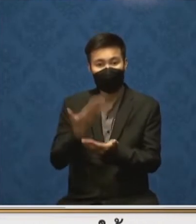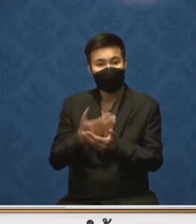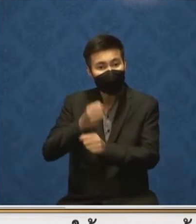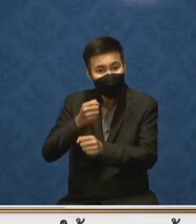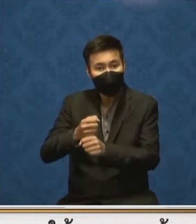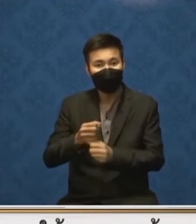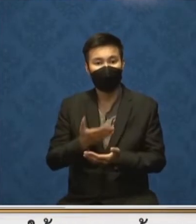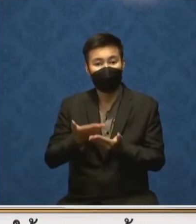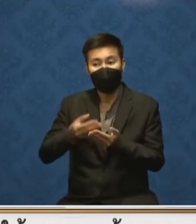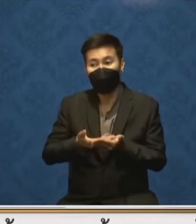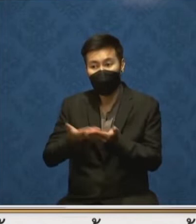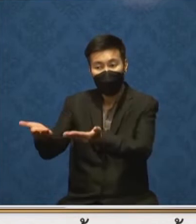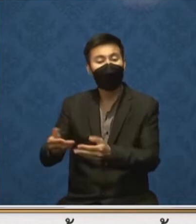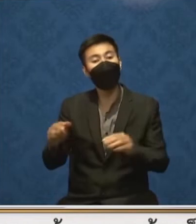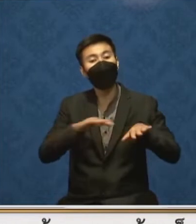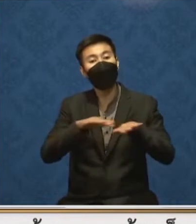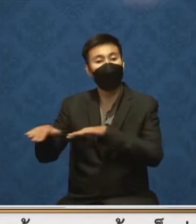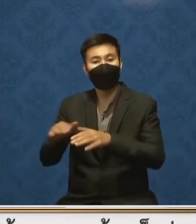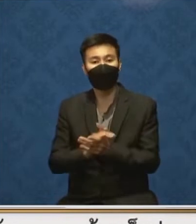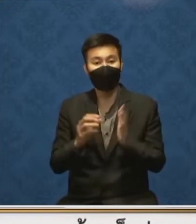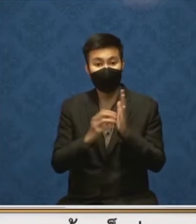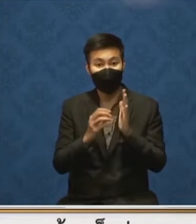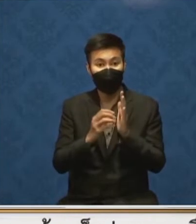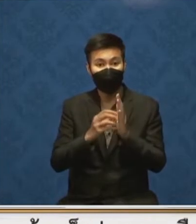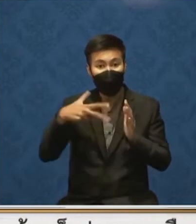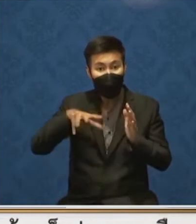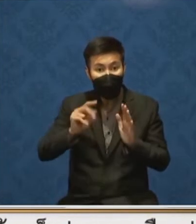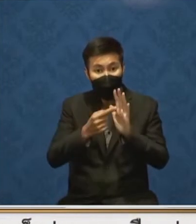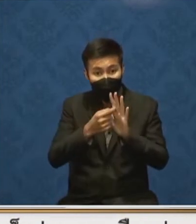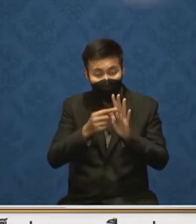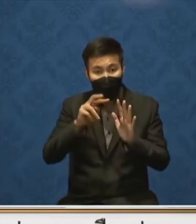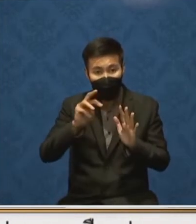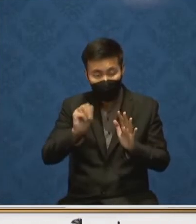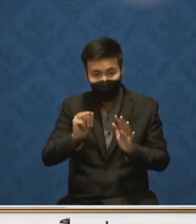วยงาน่วกลสพกมีผ้านกแย่งเขาทำanızเหรอเกิ ouvcr officialก